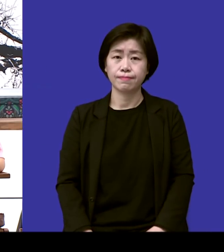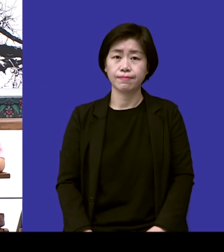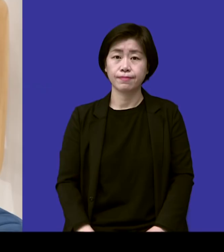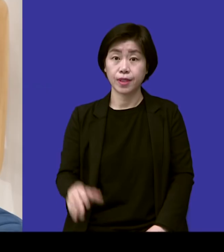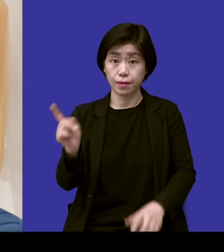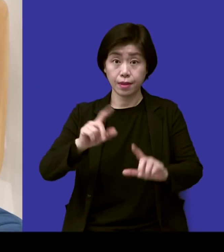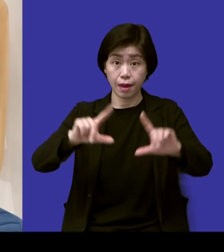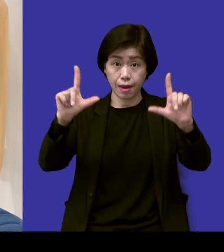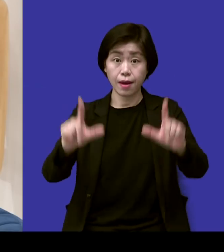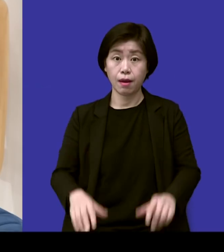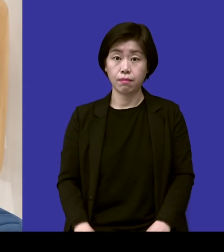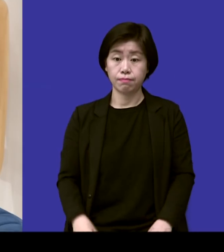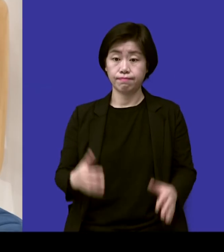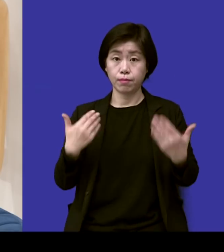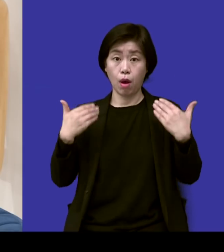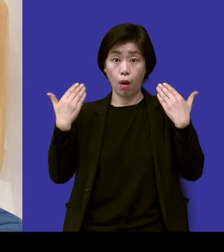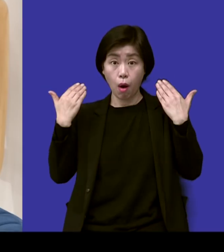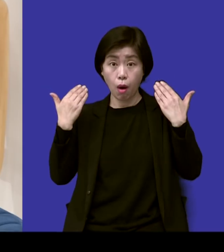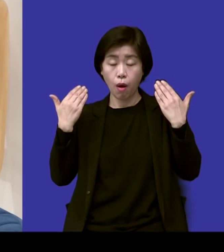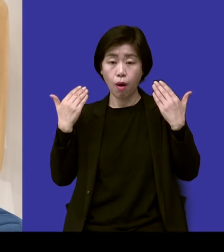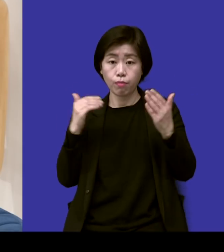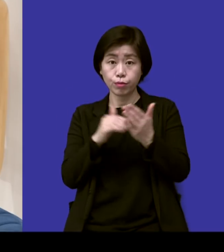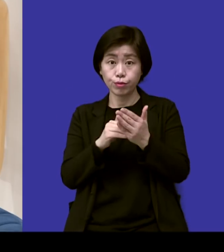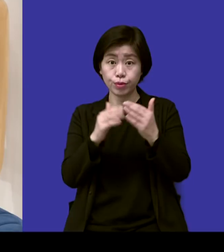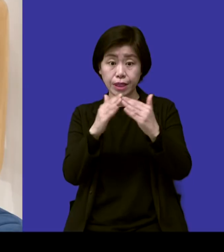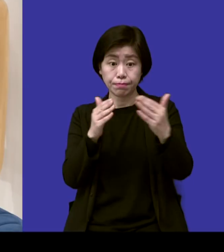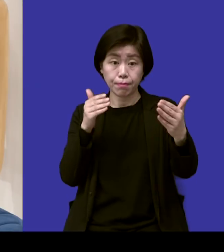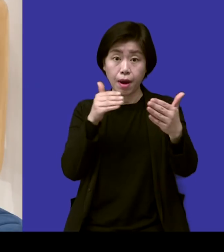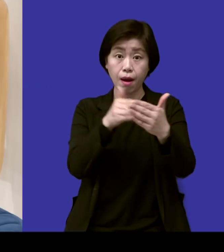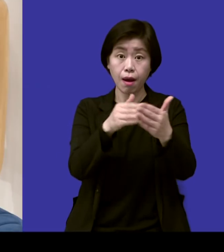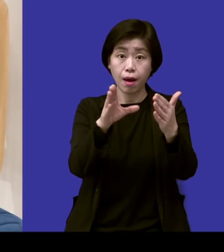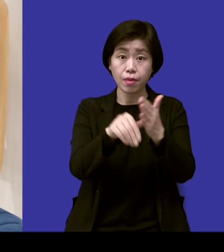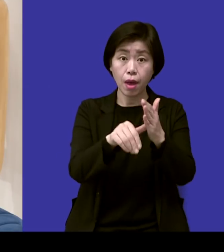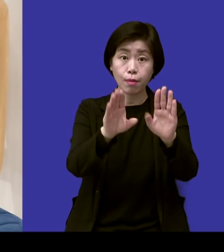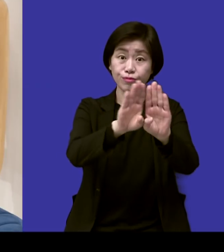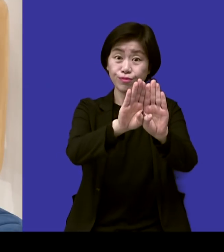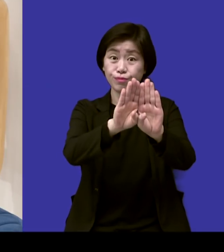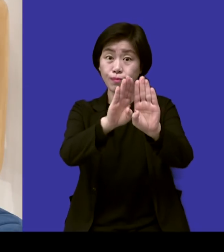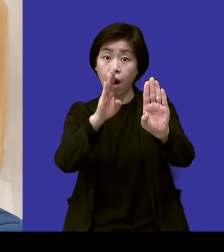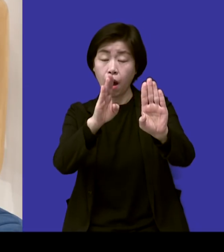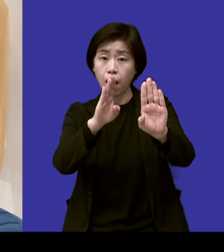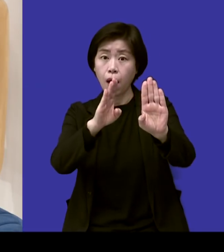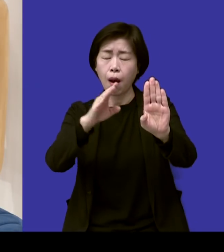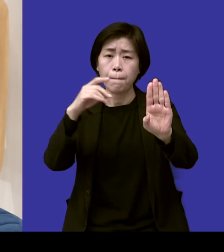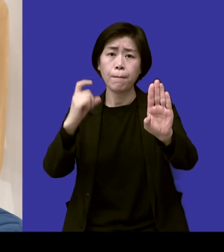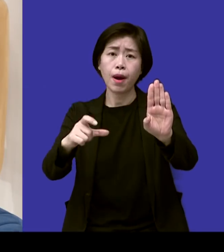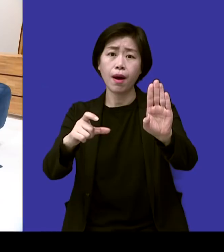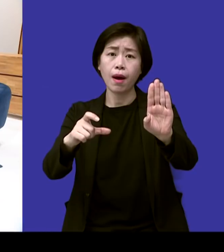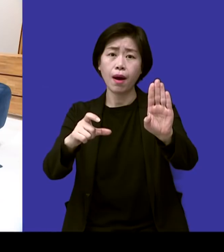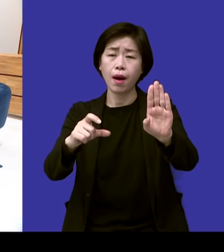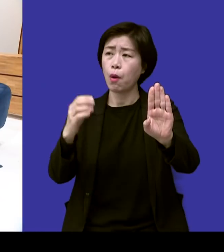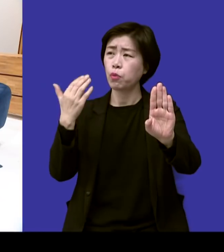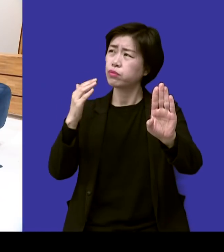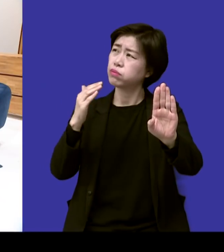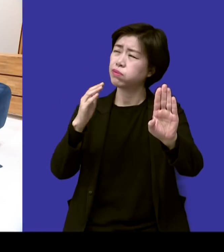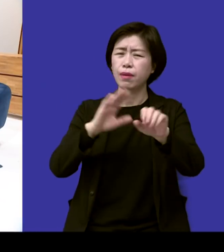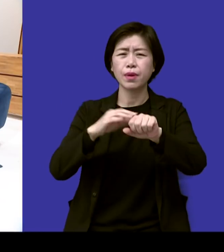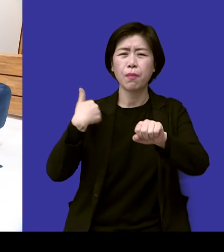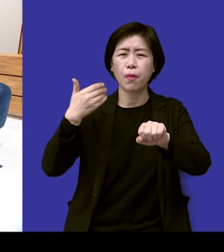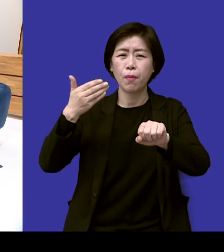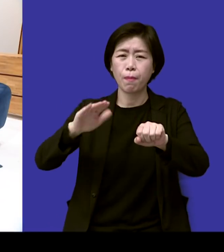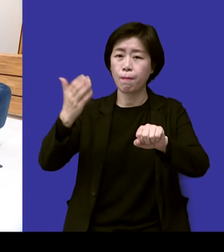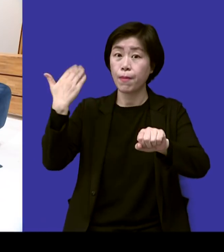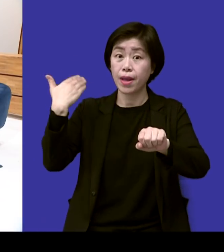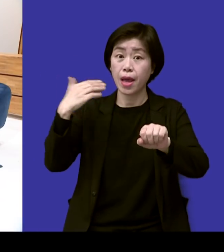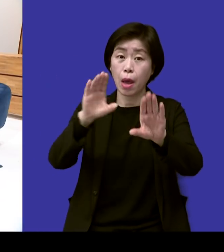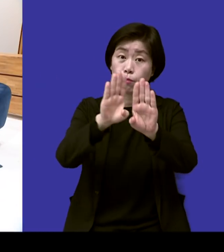어느 날은 학교 끝나고 갔는데 아빠가 문을 그 예전에 보면 요즘에는 이제 없지만 이렇게 네. 문을 고르 다니면 네네네.